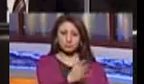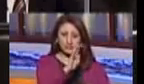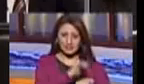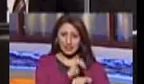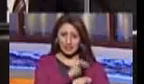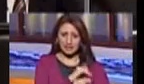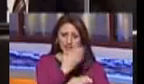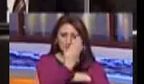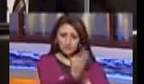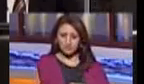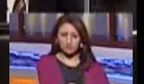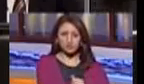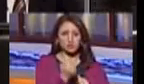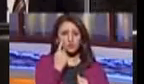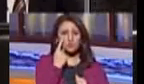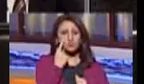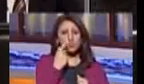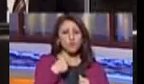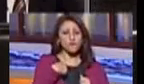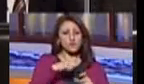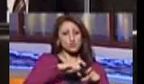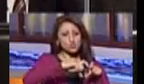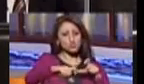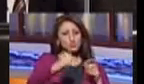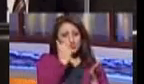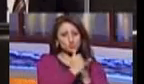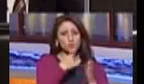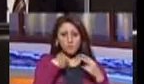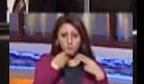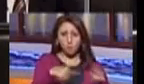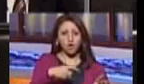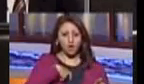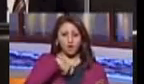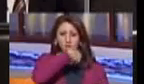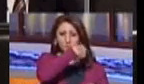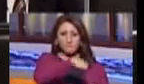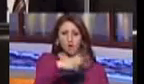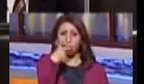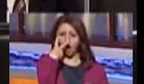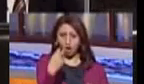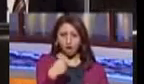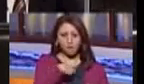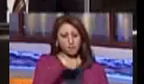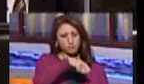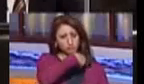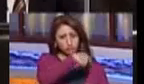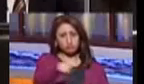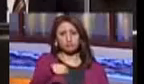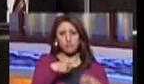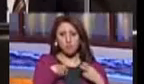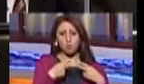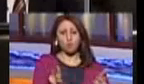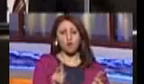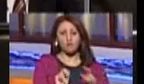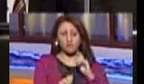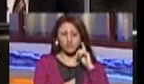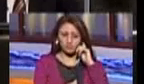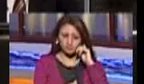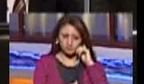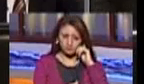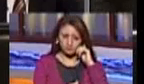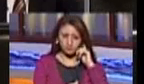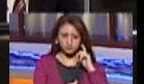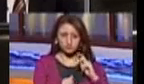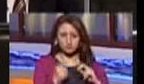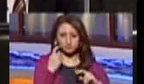وقدمنا او اعلنا عن الرغبة في سداد مبلغ الغرامة كاملا غير منقوص. السؤال اللي بيطرح نفسه يعني